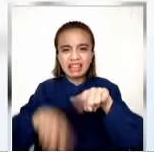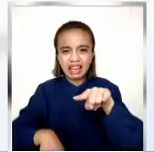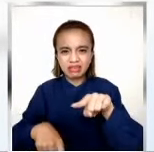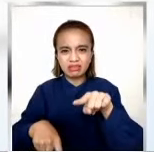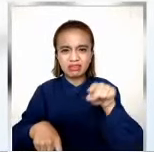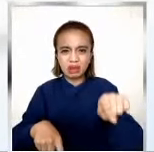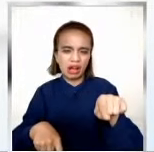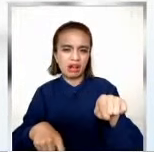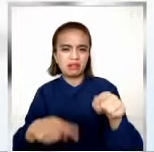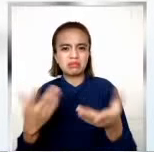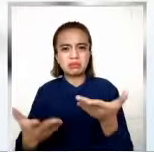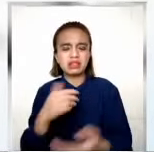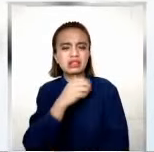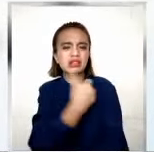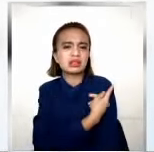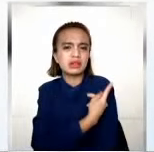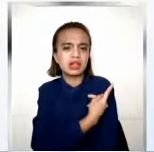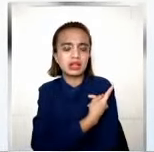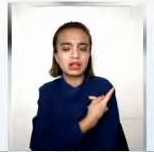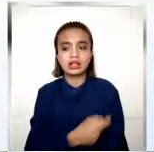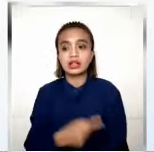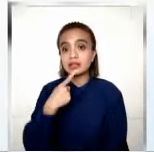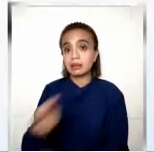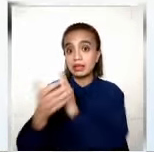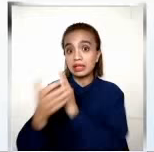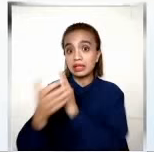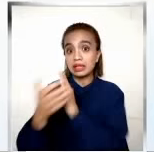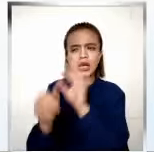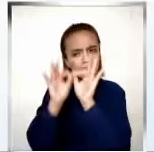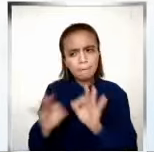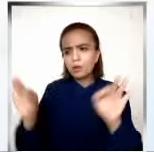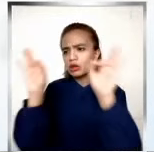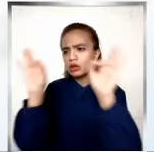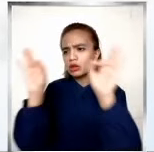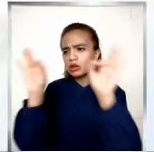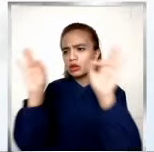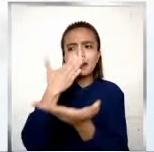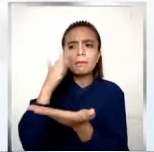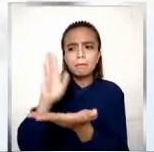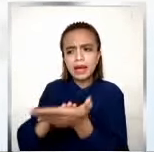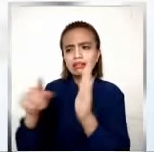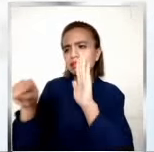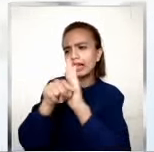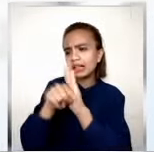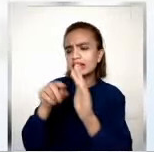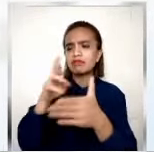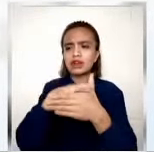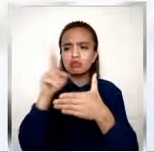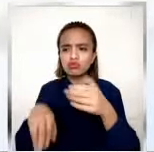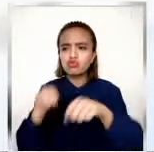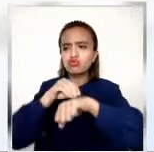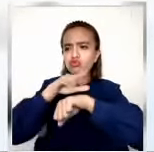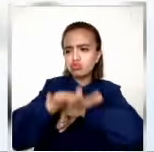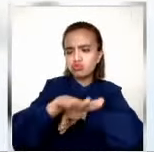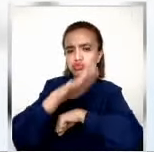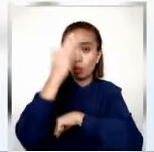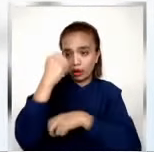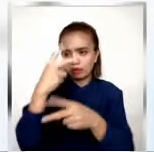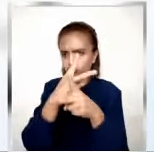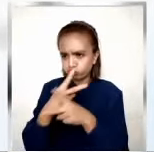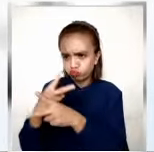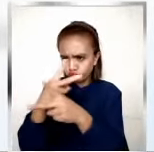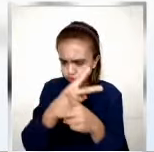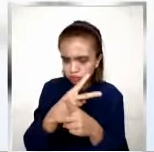basta raw walang masamang epekto sa mga bata, okay lang daw na bakunahan sila para mabigyan ng proteksyon laban sa virus. Sang-ayon din ng